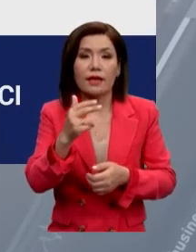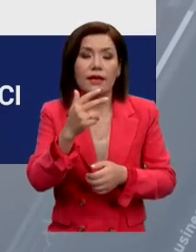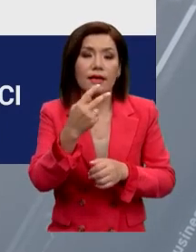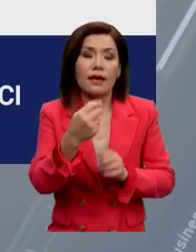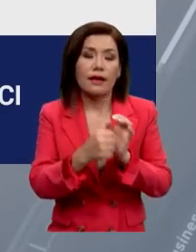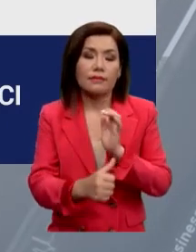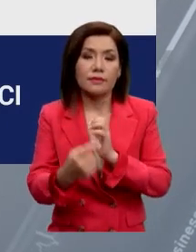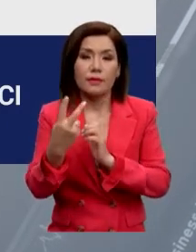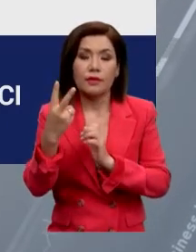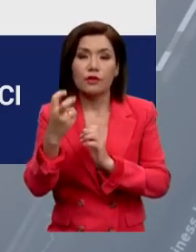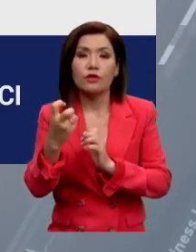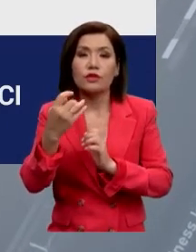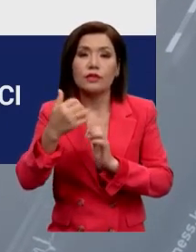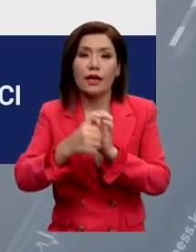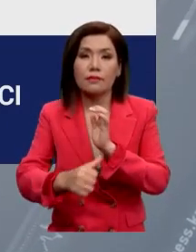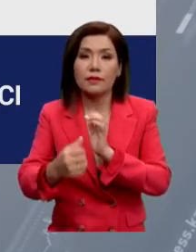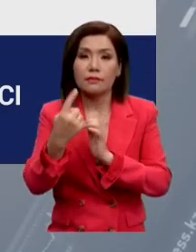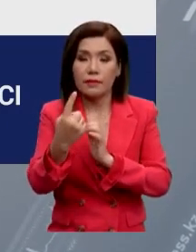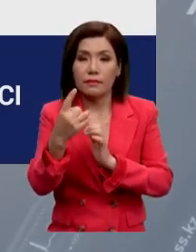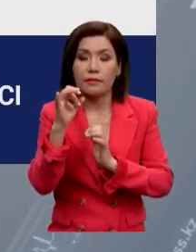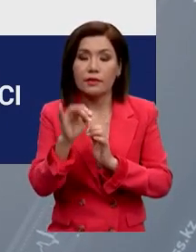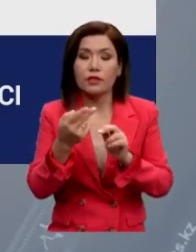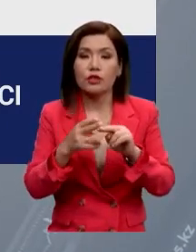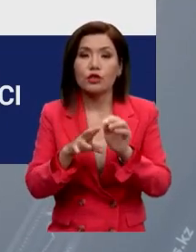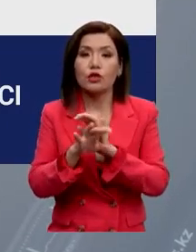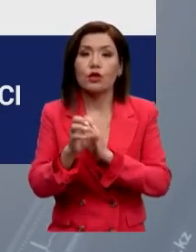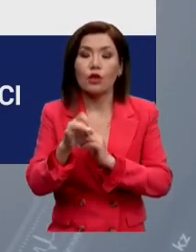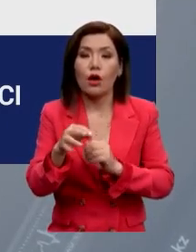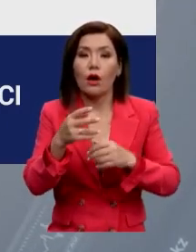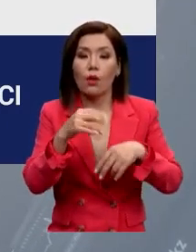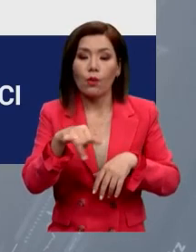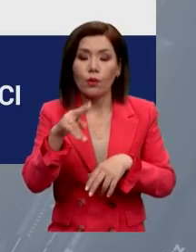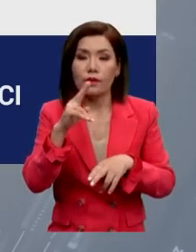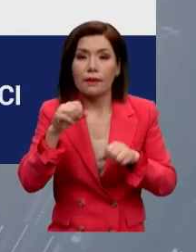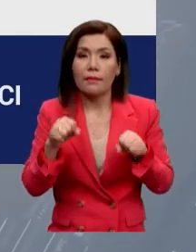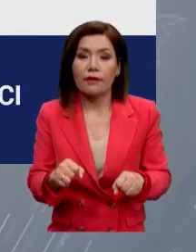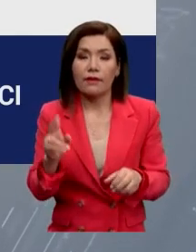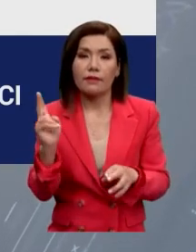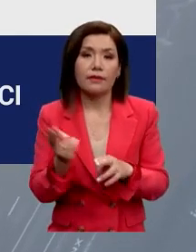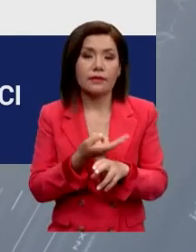61200 теңге айыппұл салынады, немесе жүргізуші бір жылға куәлігінен айырылады.